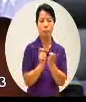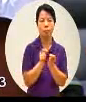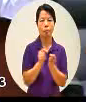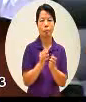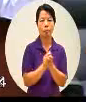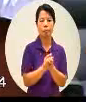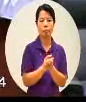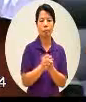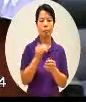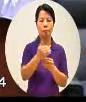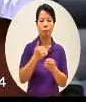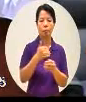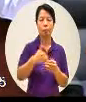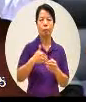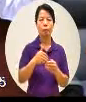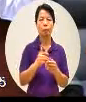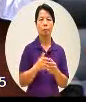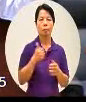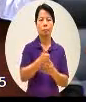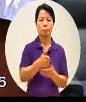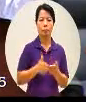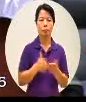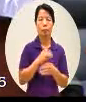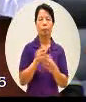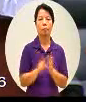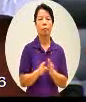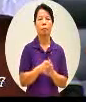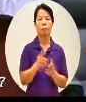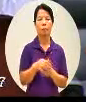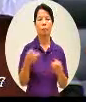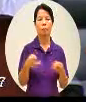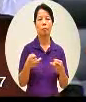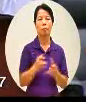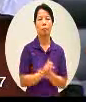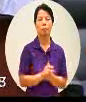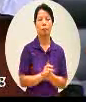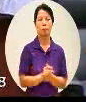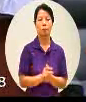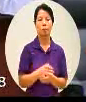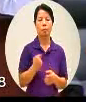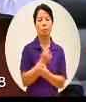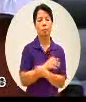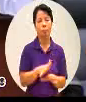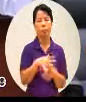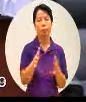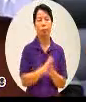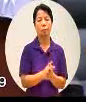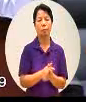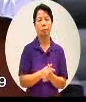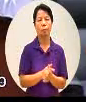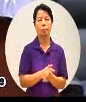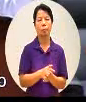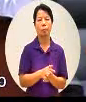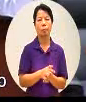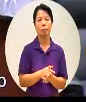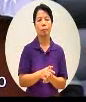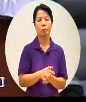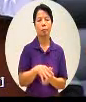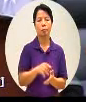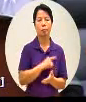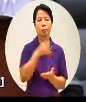强要未入，安尼迄个成绩啊吼，拄啊无小心填唔到呀。即马我的分